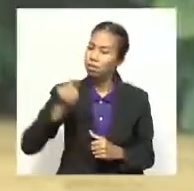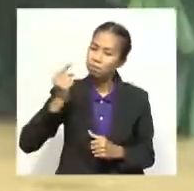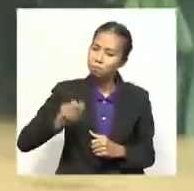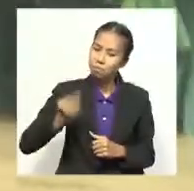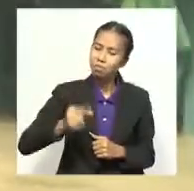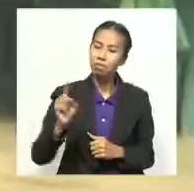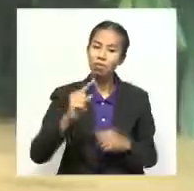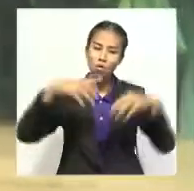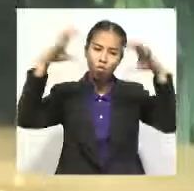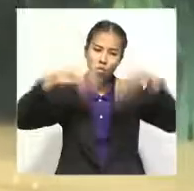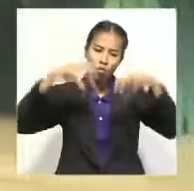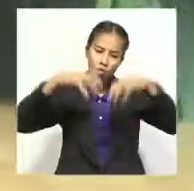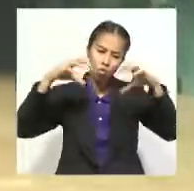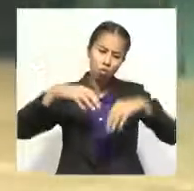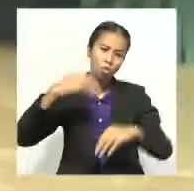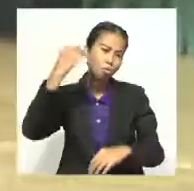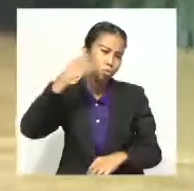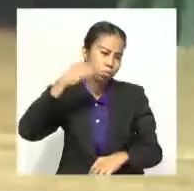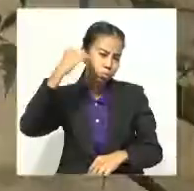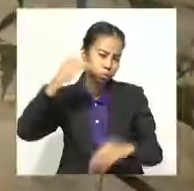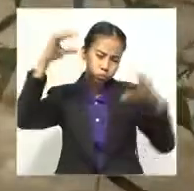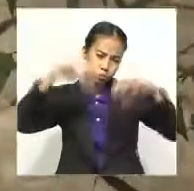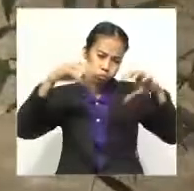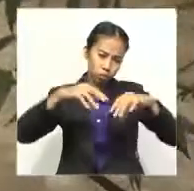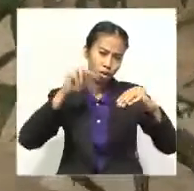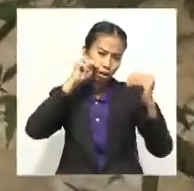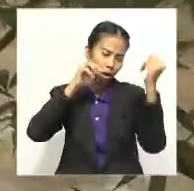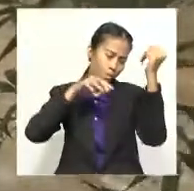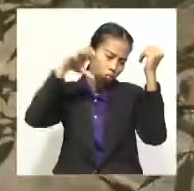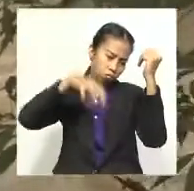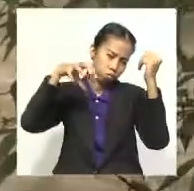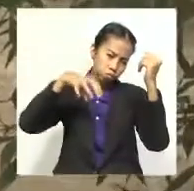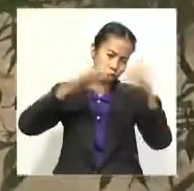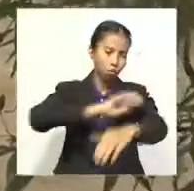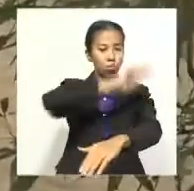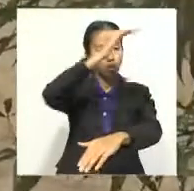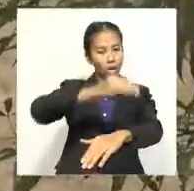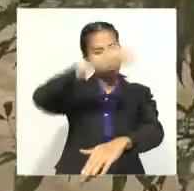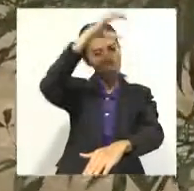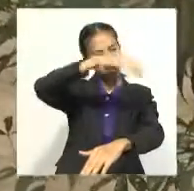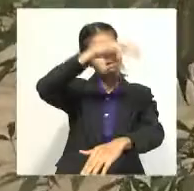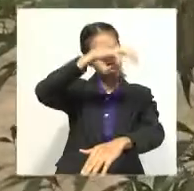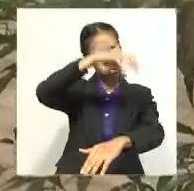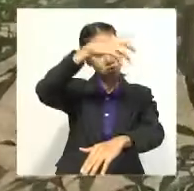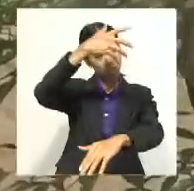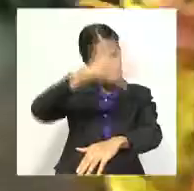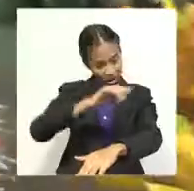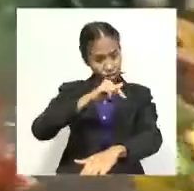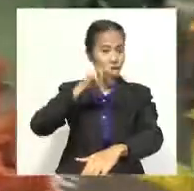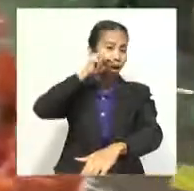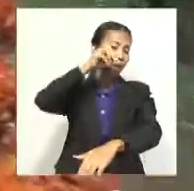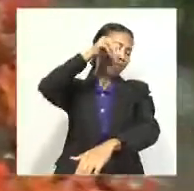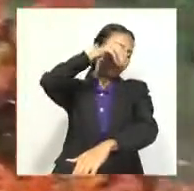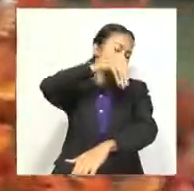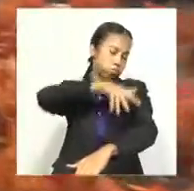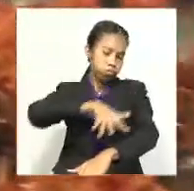ยนะคะที่มีฝนตกติดต่อกันหลายวันแบบนี้ก็จะเกิดน้ำสะสมตามภูเขาแล้วก็ตามแหล่งน้ำต่างๆด้วยทำให้ไหล